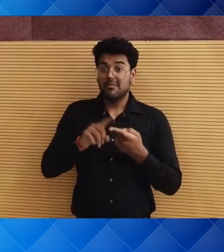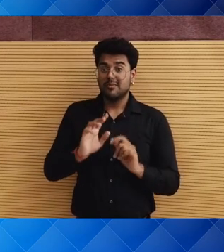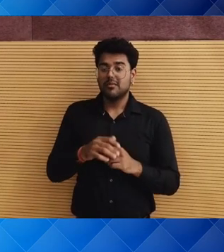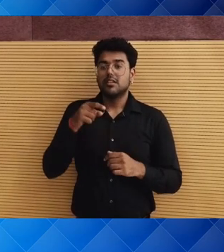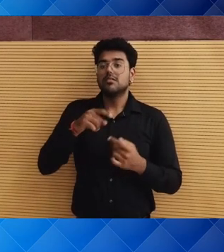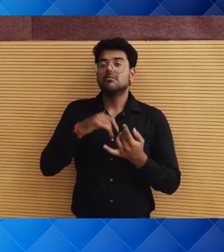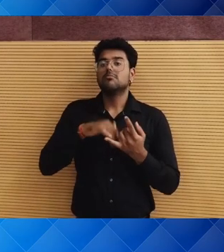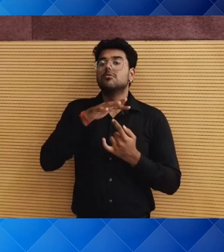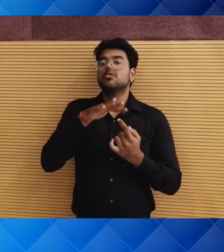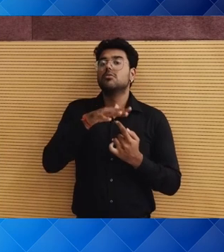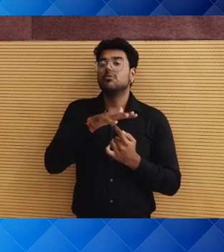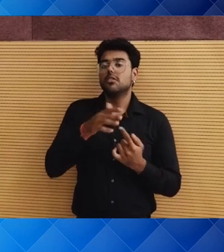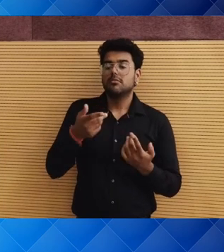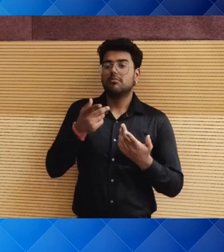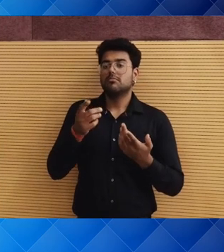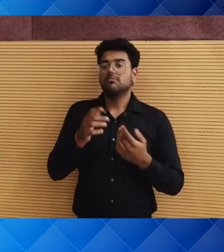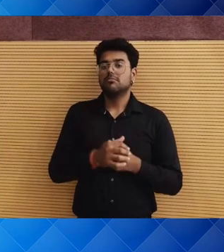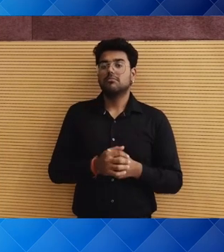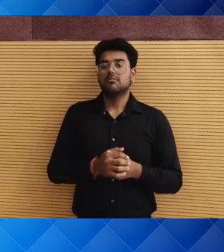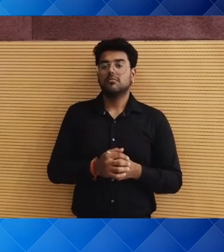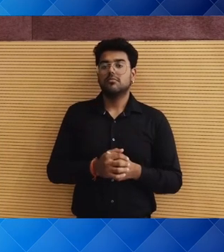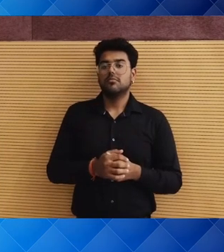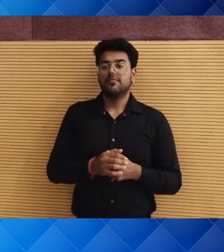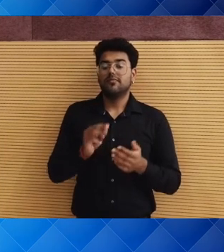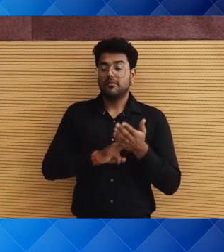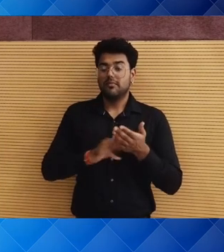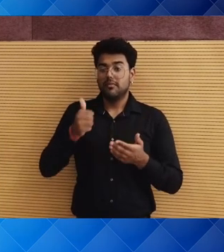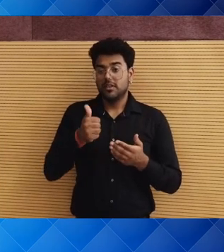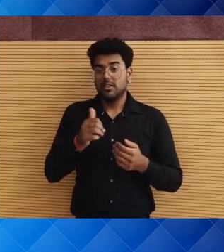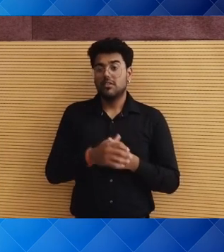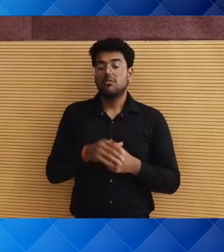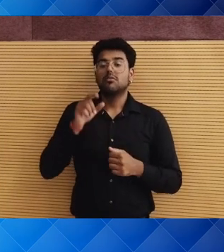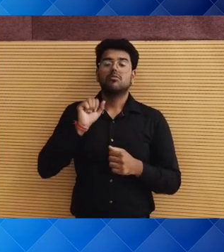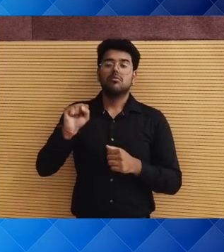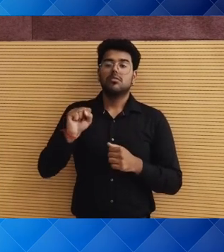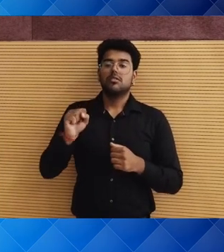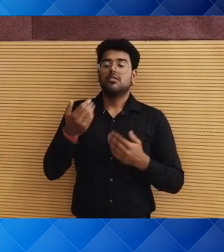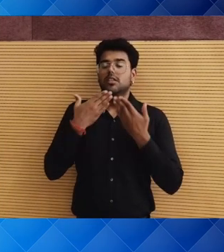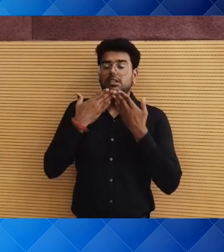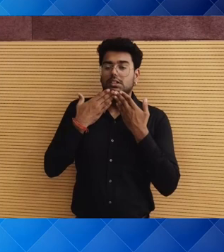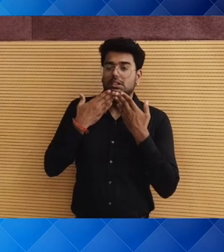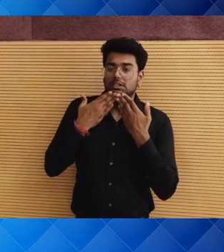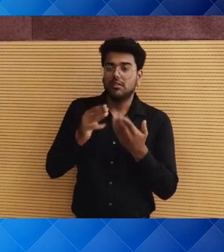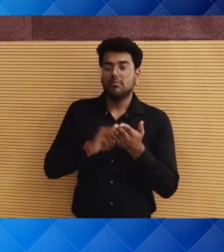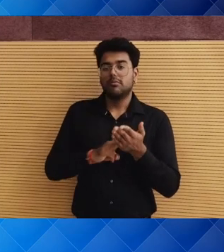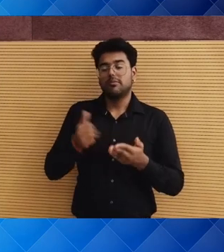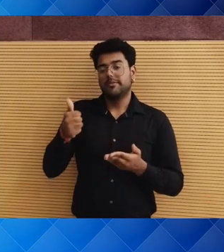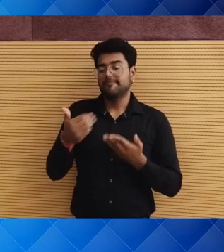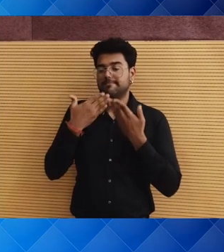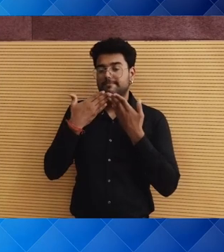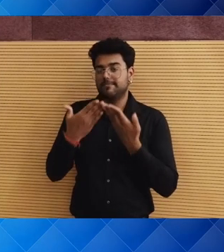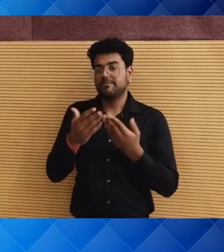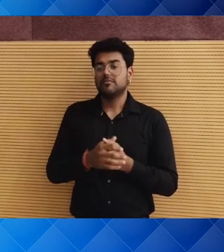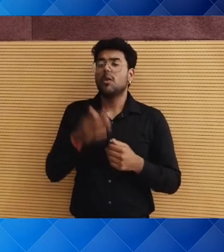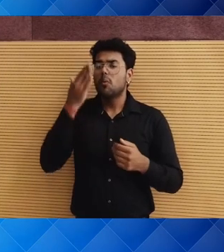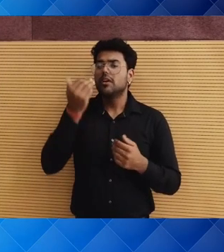उस स्थिति में पहुँचने के लिए निश्चित रूप से माननीय मंत्री जी का सबसे बड़ा अगर धन्यवाद देना है तो मैं माननीय मंत्री जी का दूंगा,